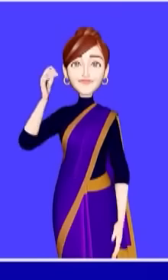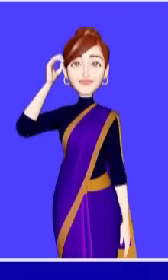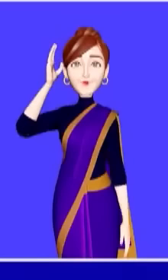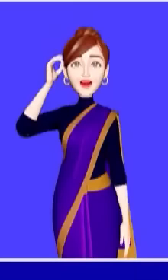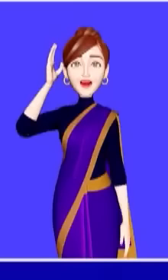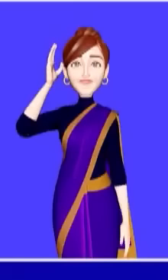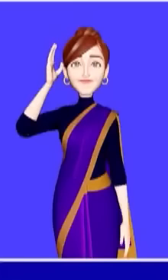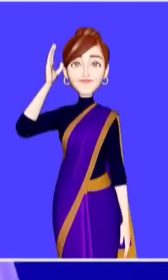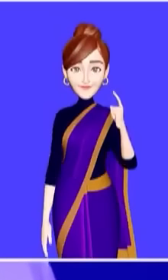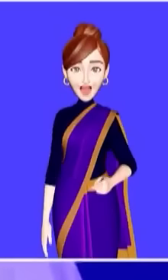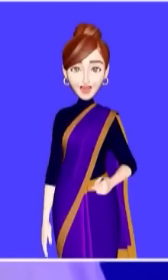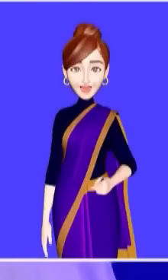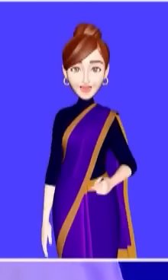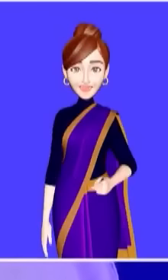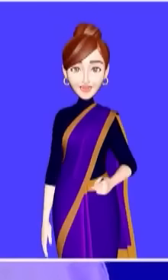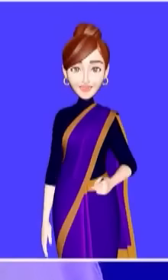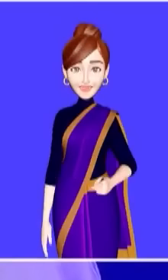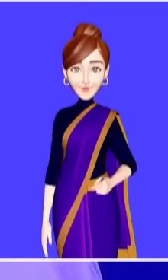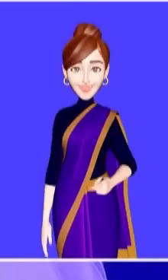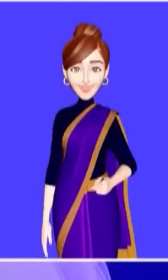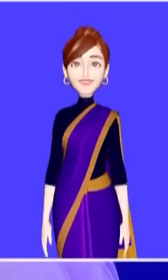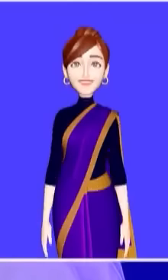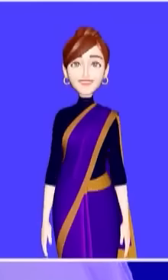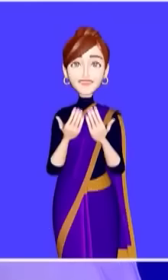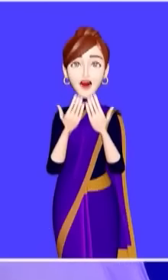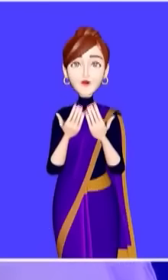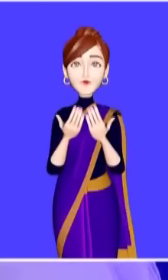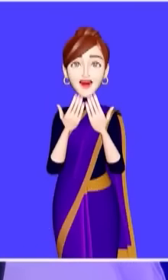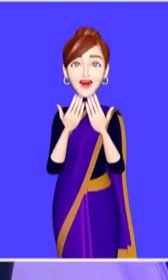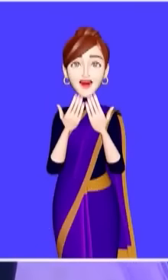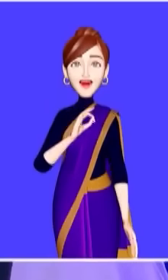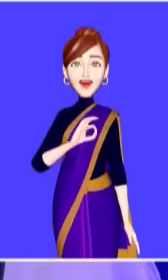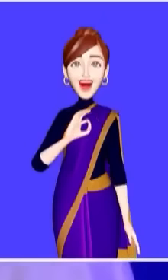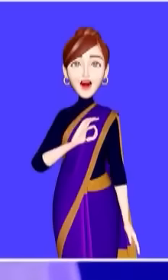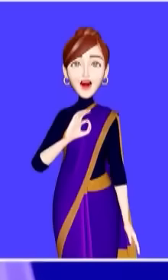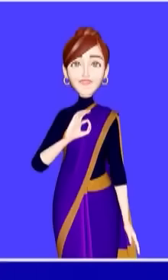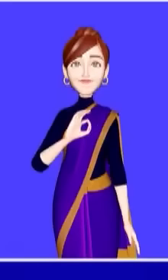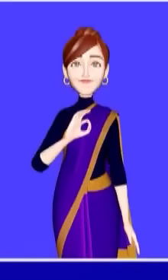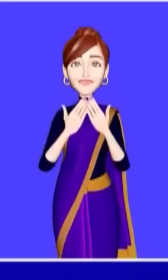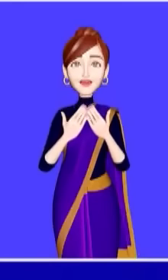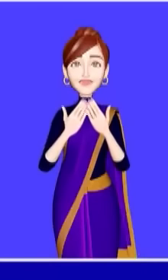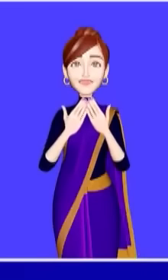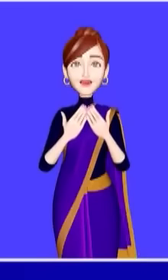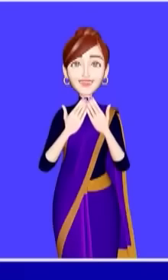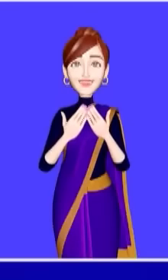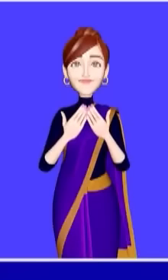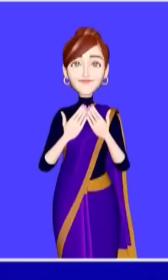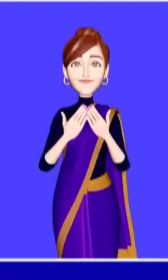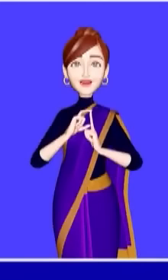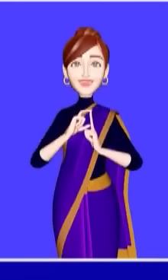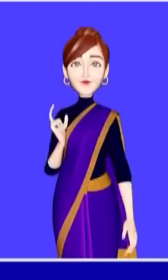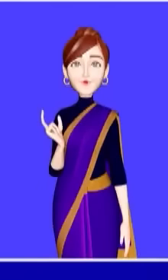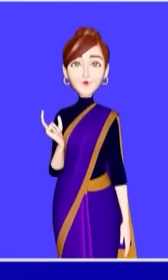आपको ये बताते हुए खुशी है कि इस समिट में 3 भारतीय कंपनियों